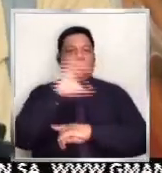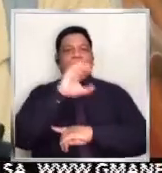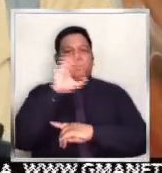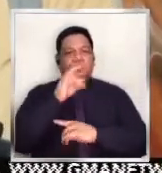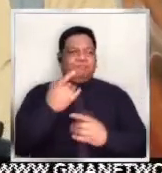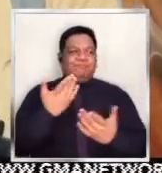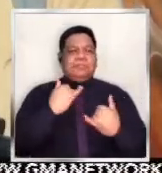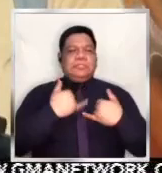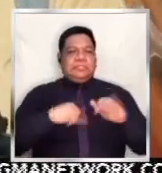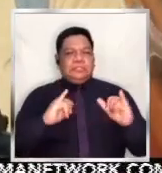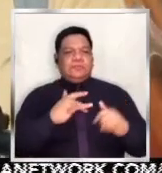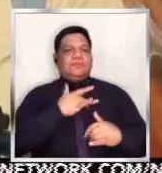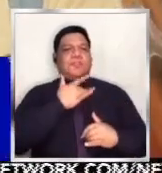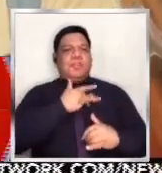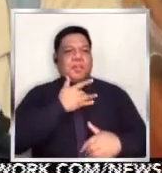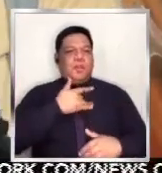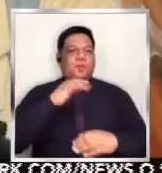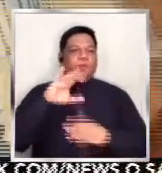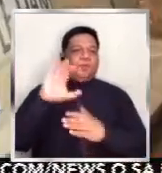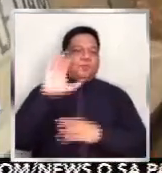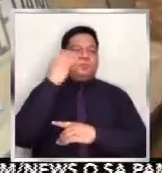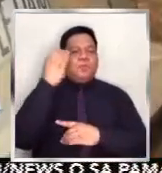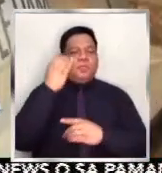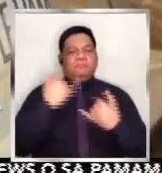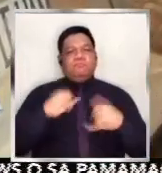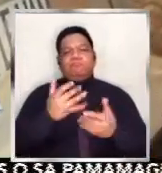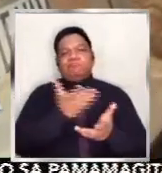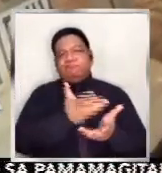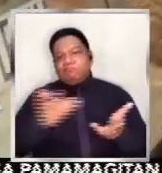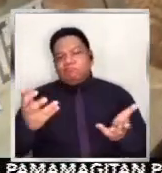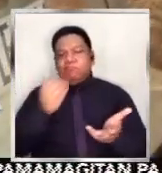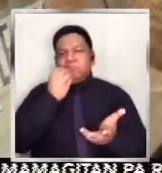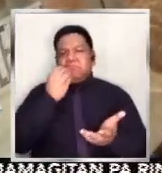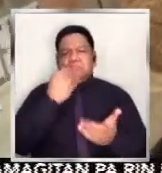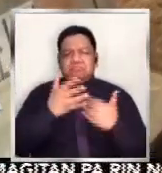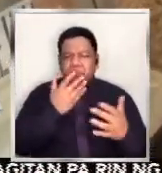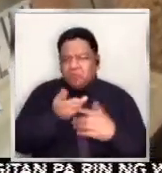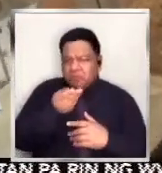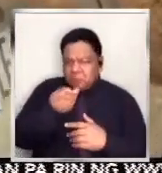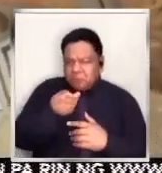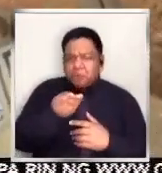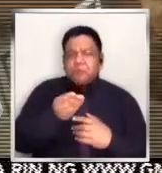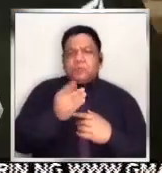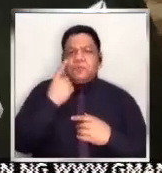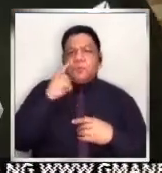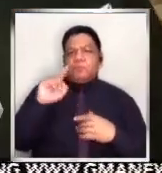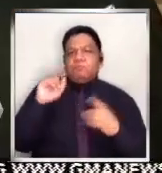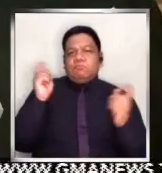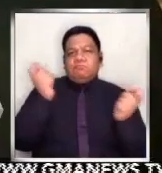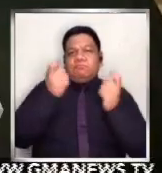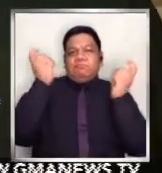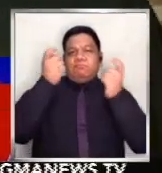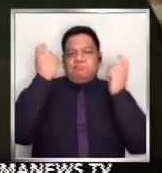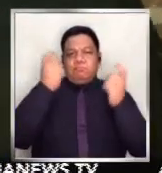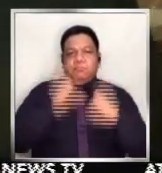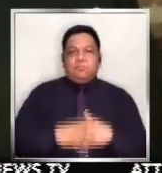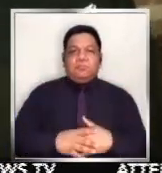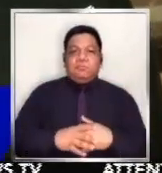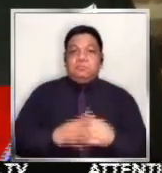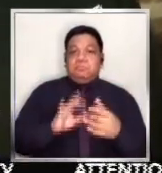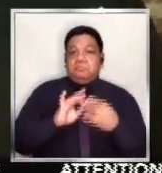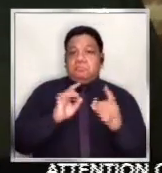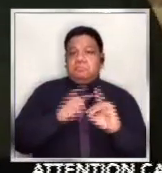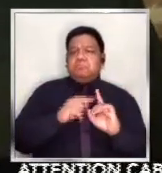Bibili din, maghahanda rin kahit paano. Kahit konti, pang ano lang, mapagsalu-saluhan lang. Tradisyon na namin,